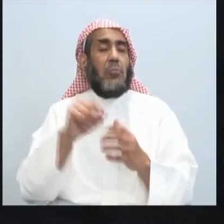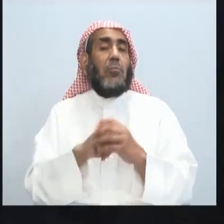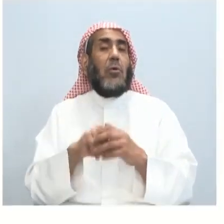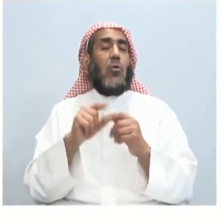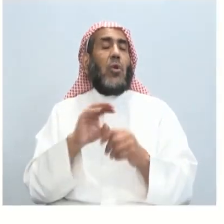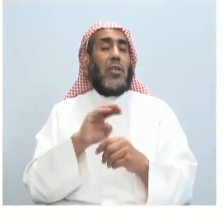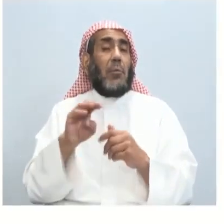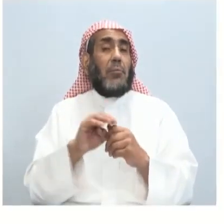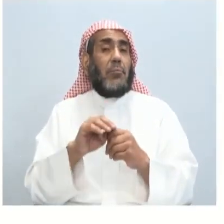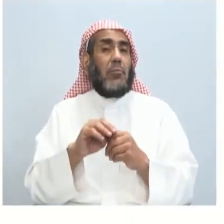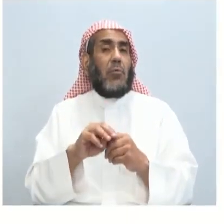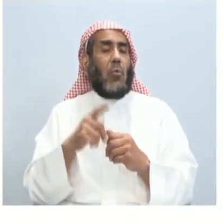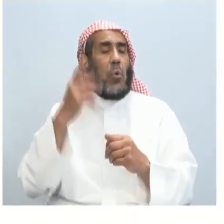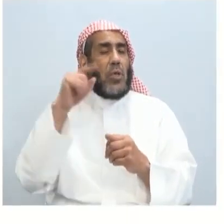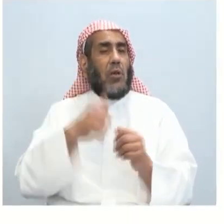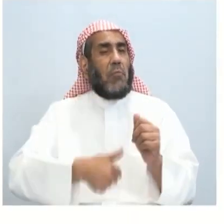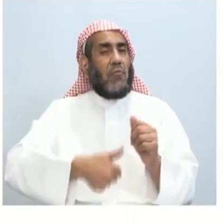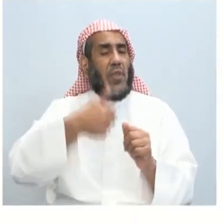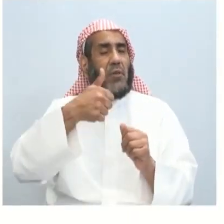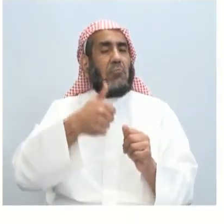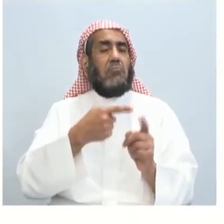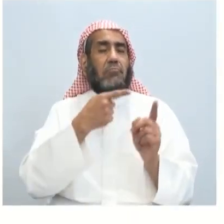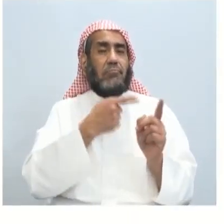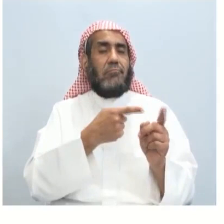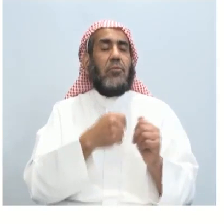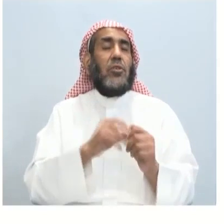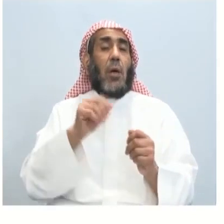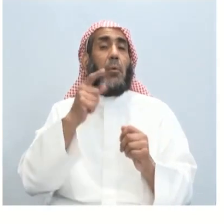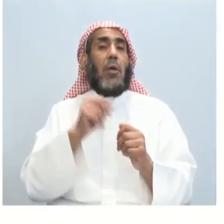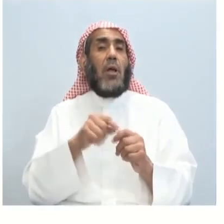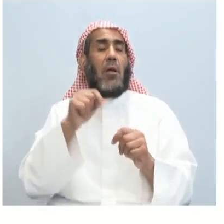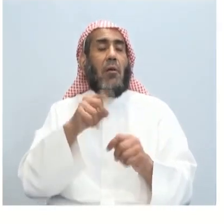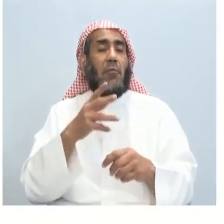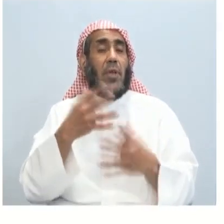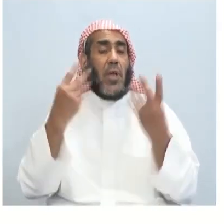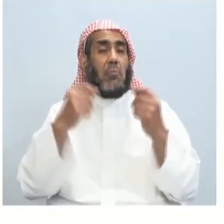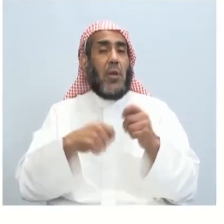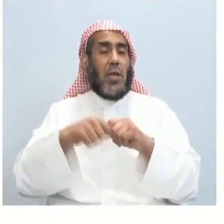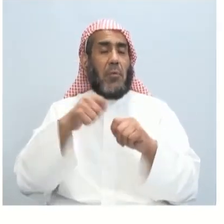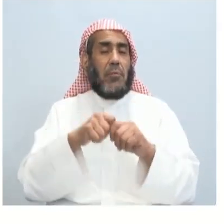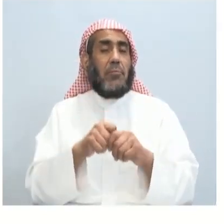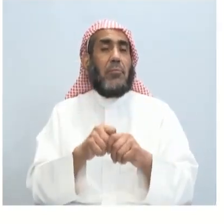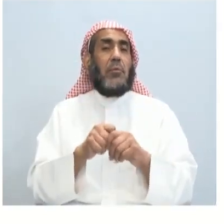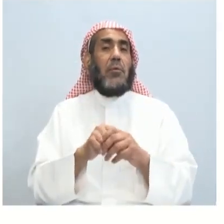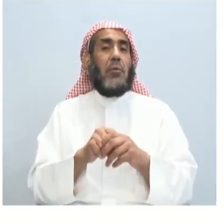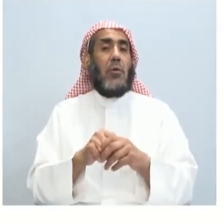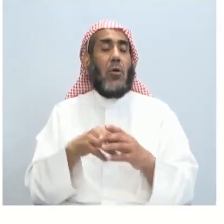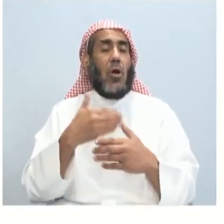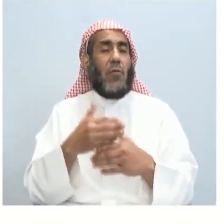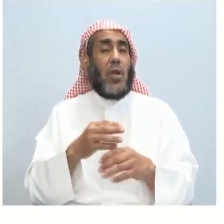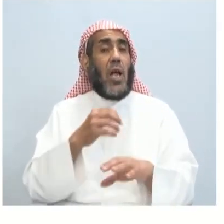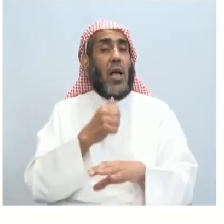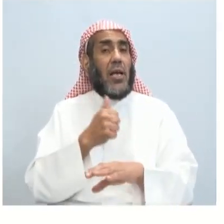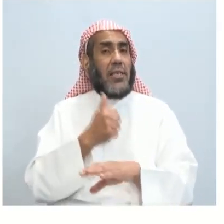هنا الاجابه هو الاعتراف بالفضل الاعتراف بفضل جابر في علم الكيمياء اعترا فضل جابر في علم الكيمياء وكيف انه هو